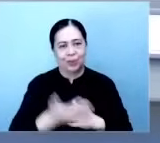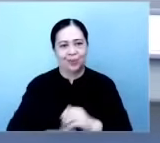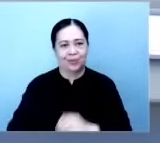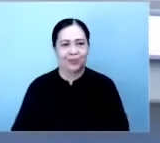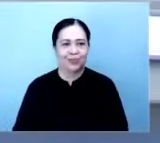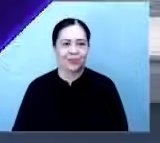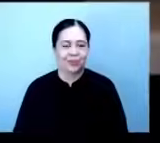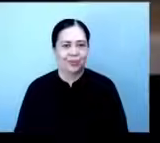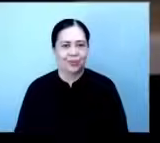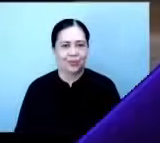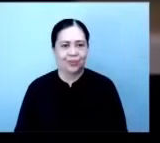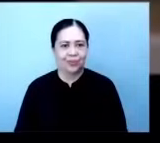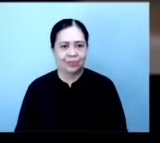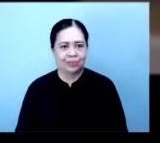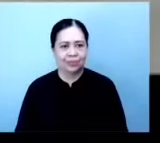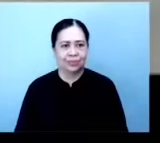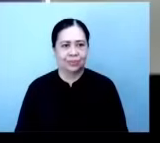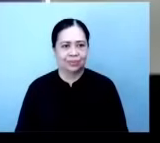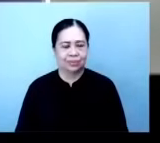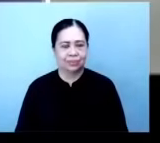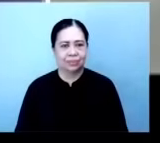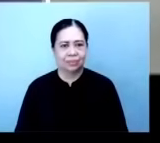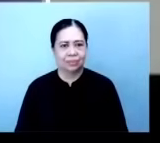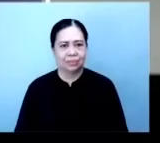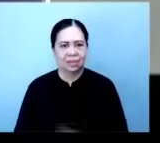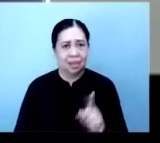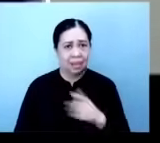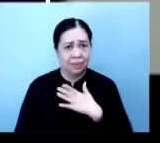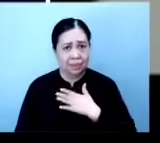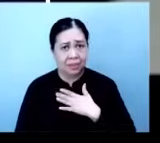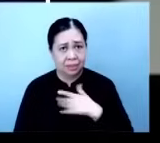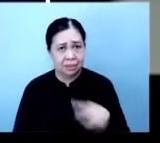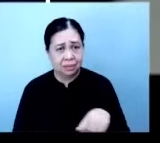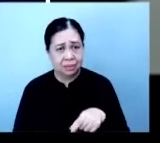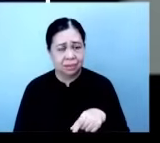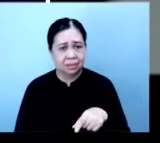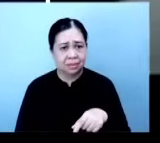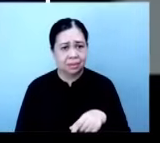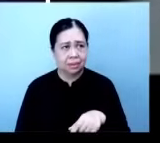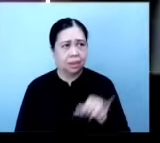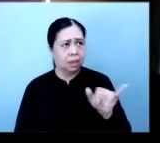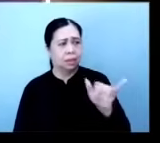Marfori. Kuya, ikaw na ba yan? Yes po.